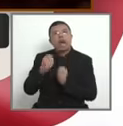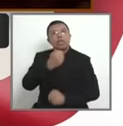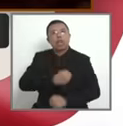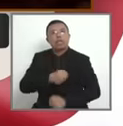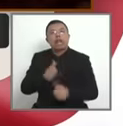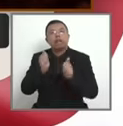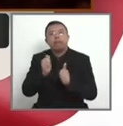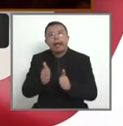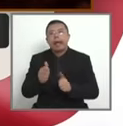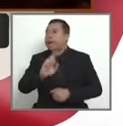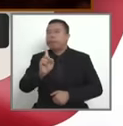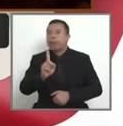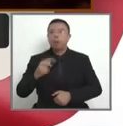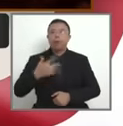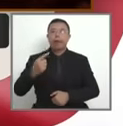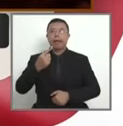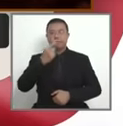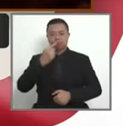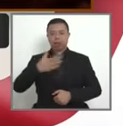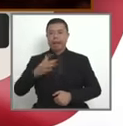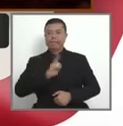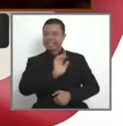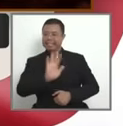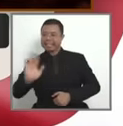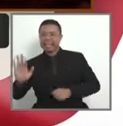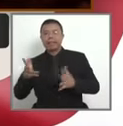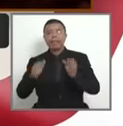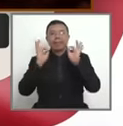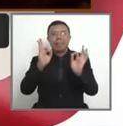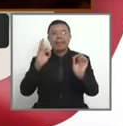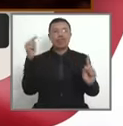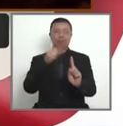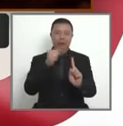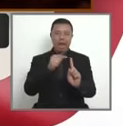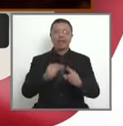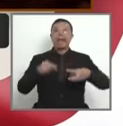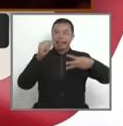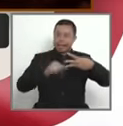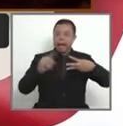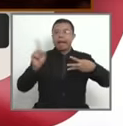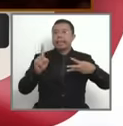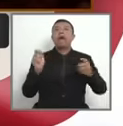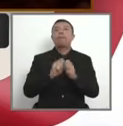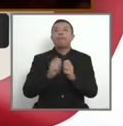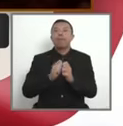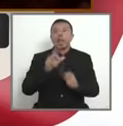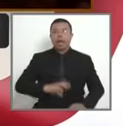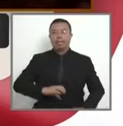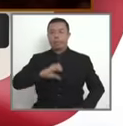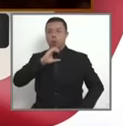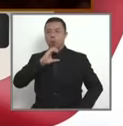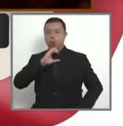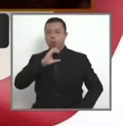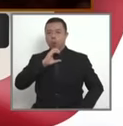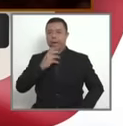manfaat jadi di sini konteksnya adalah manfaatnya jadi kalau kita berbicara Bansos Bansos itu ada bersifat satu arah